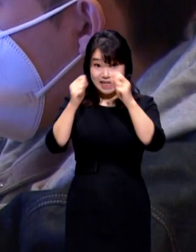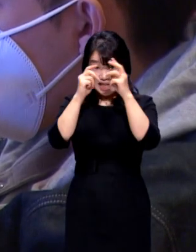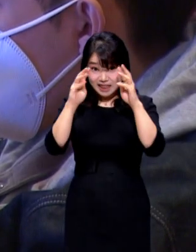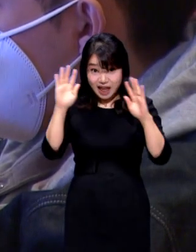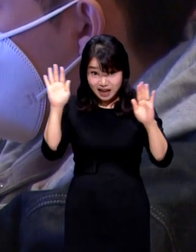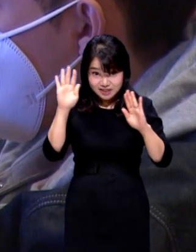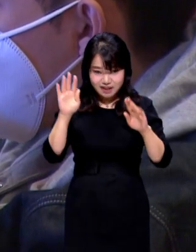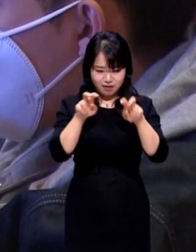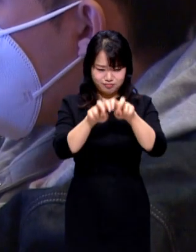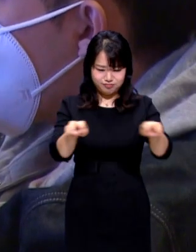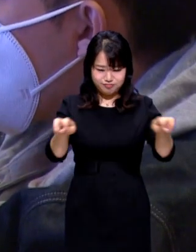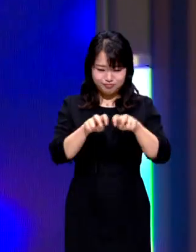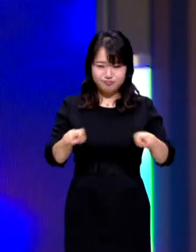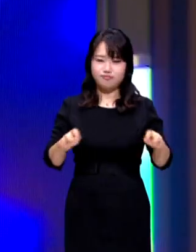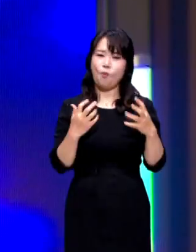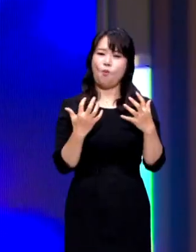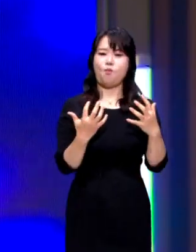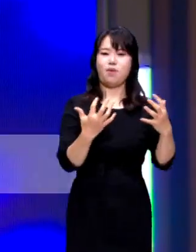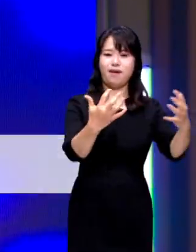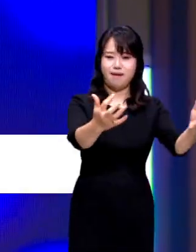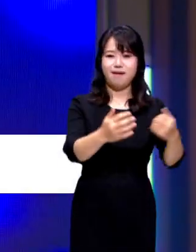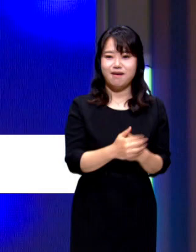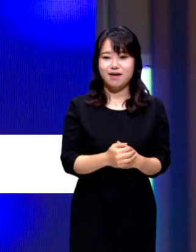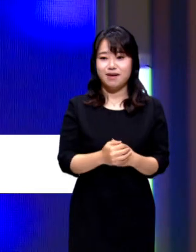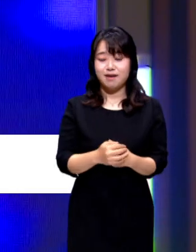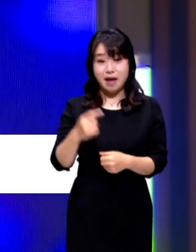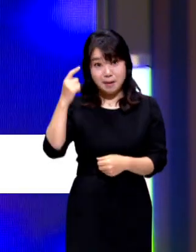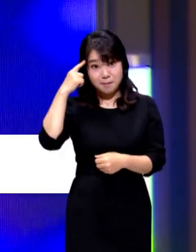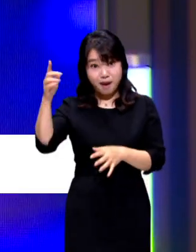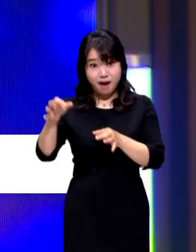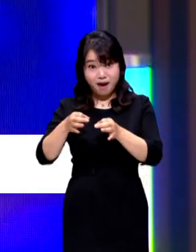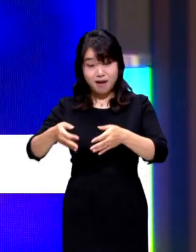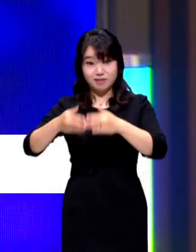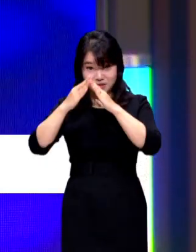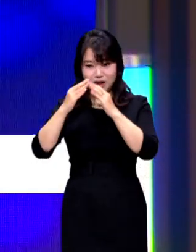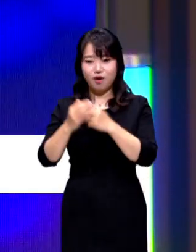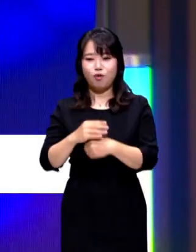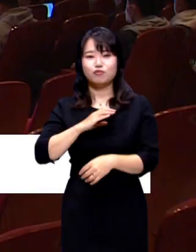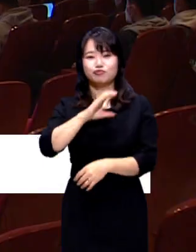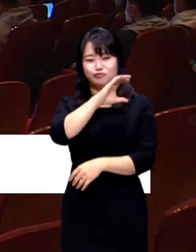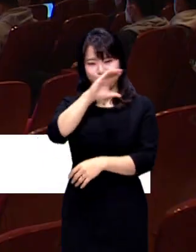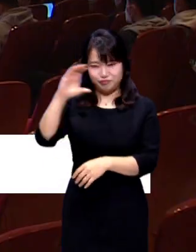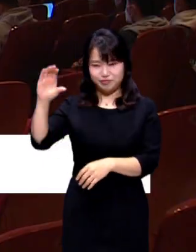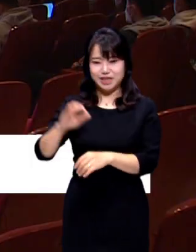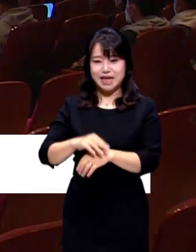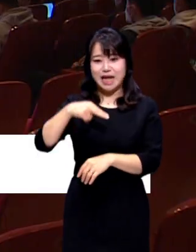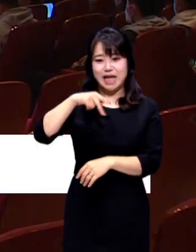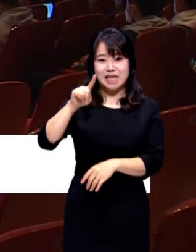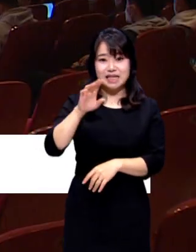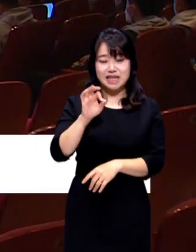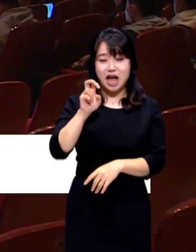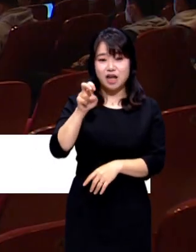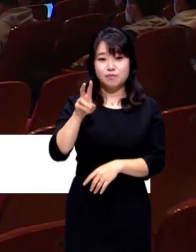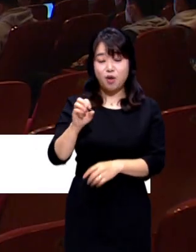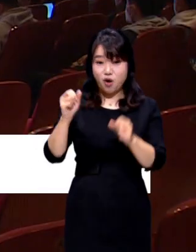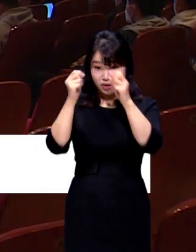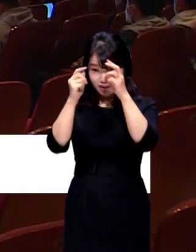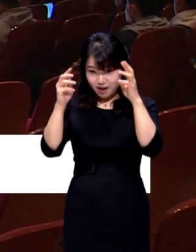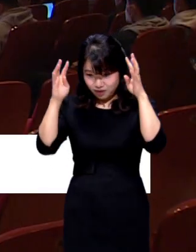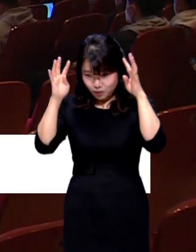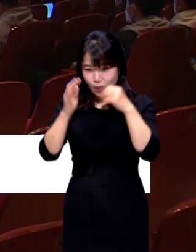대학생들이 모여 앉은 강당. 청년 창업과 취업 길잡이를 주제로 열린 상명대학교 토크 콘서트